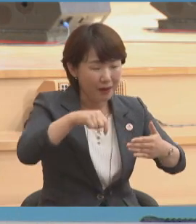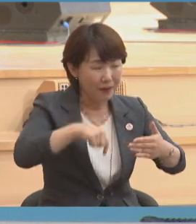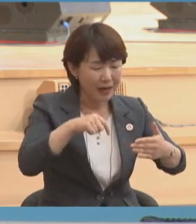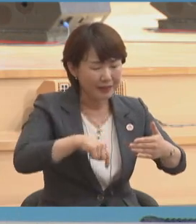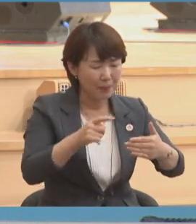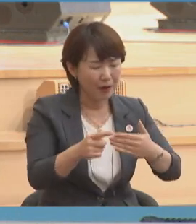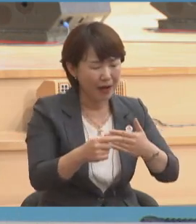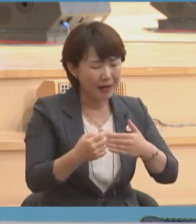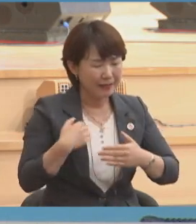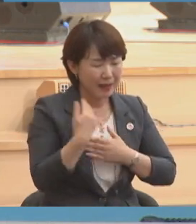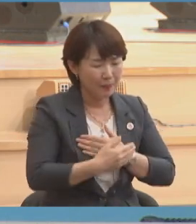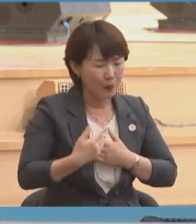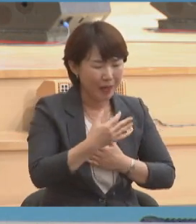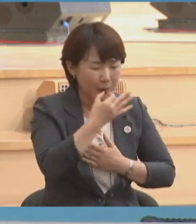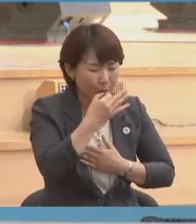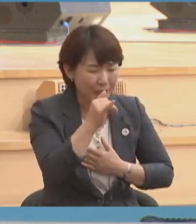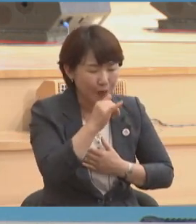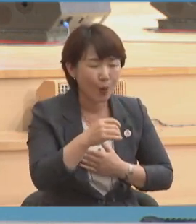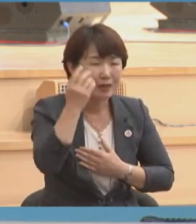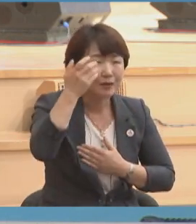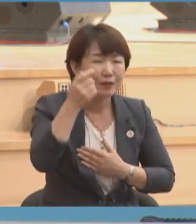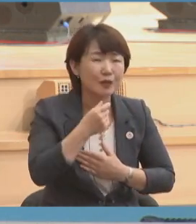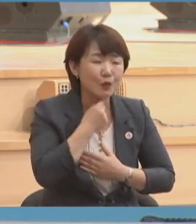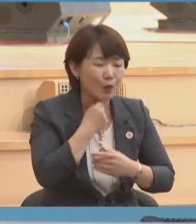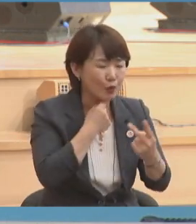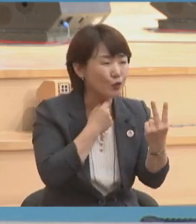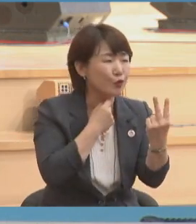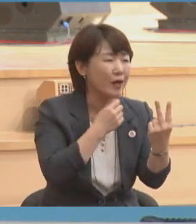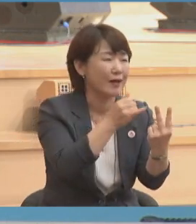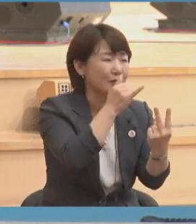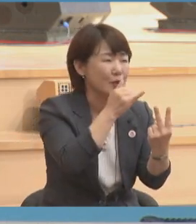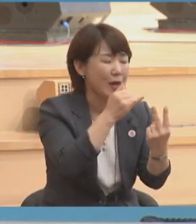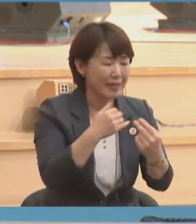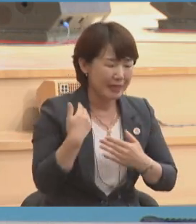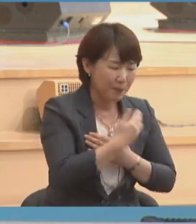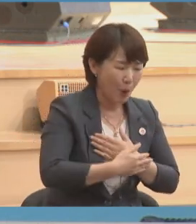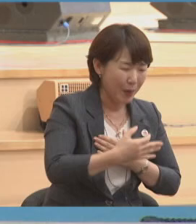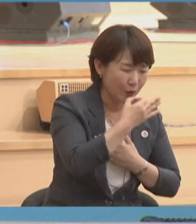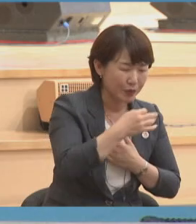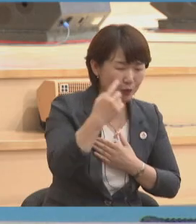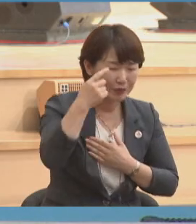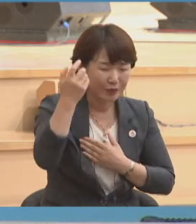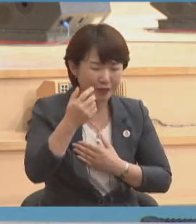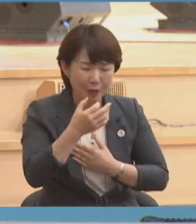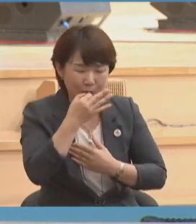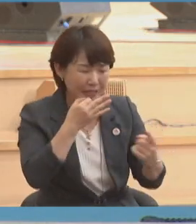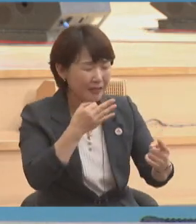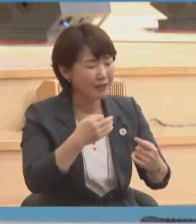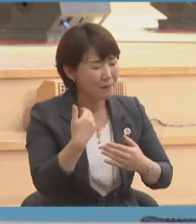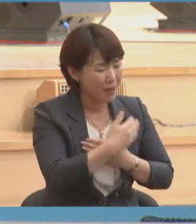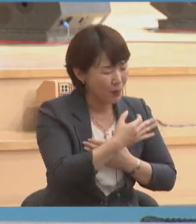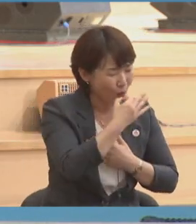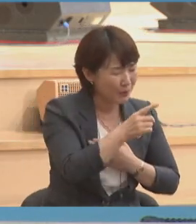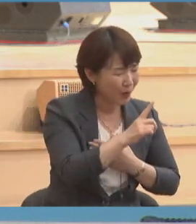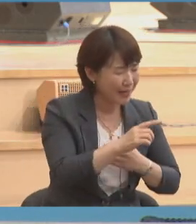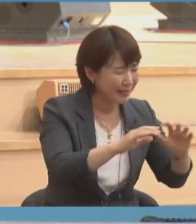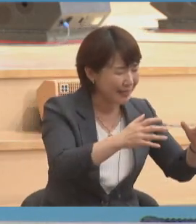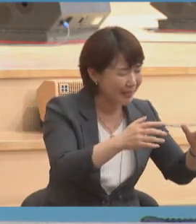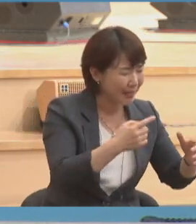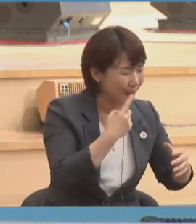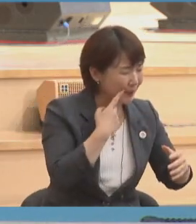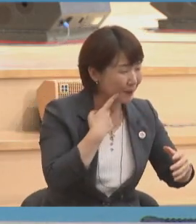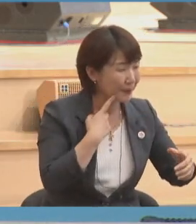육신의 소욕이 있고 성령의 소원이 있다. 육신의 소욕은 지극히 육신적인 것이고 생각과 판단이